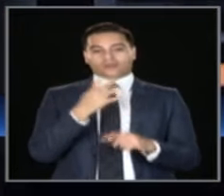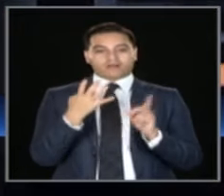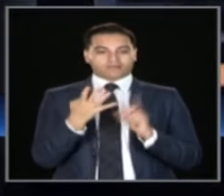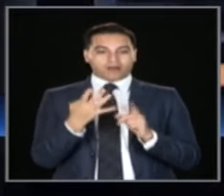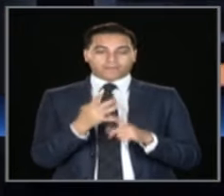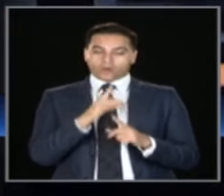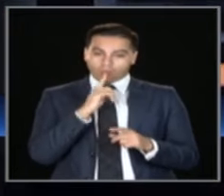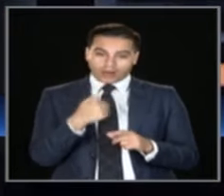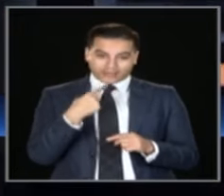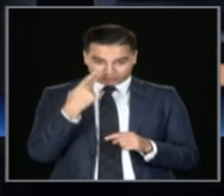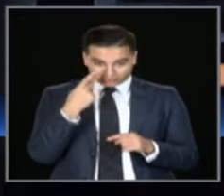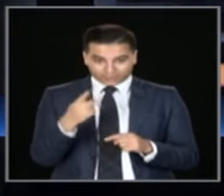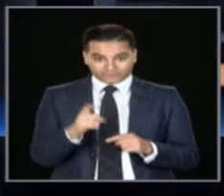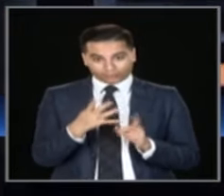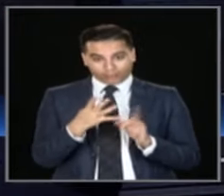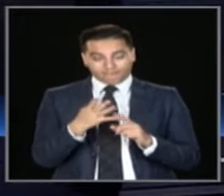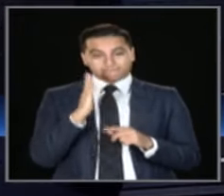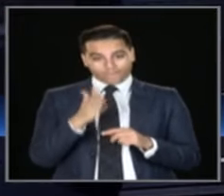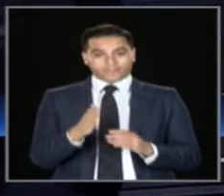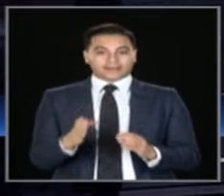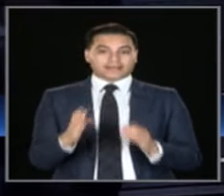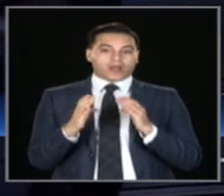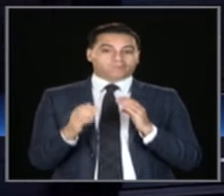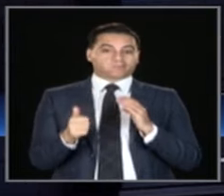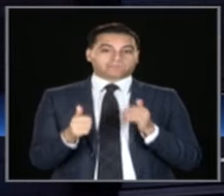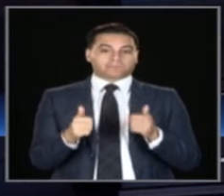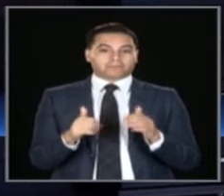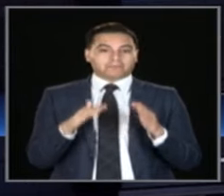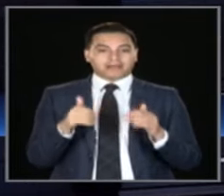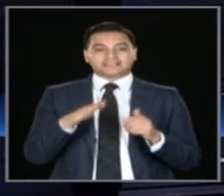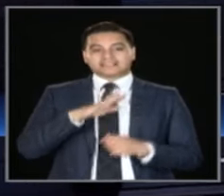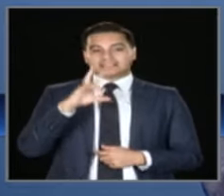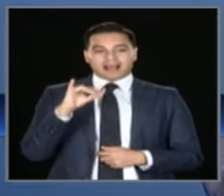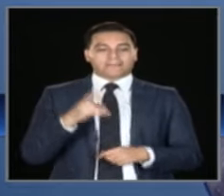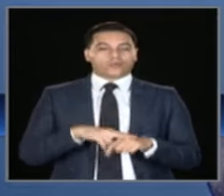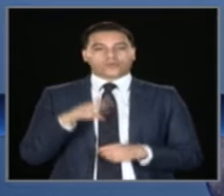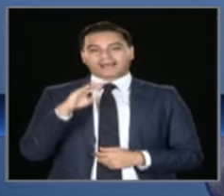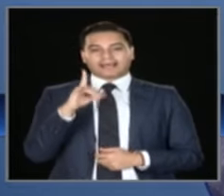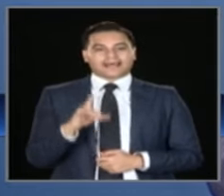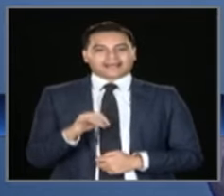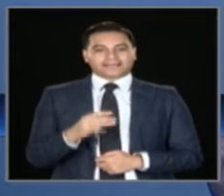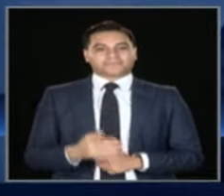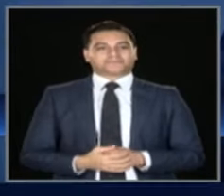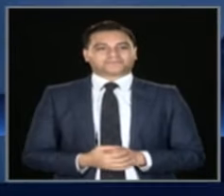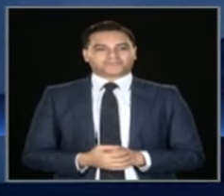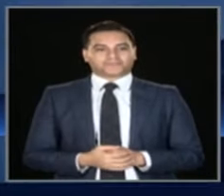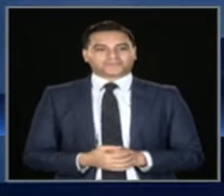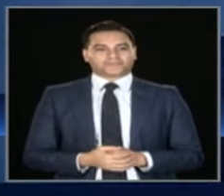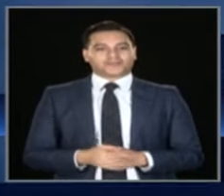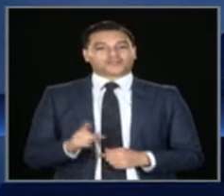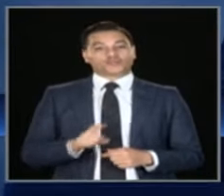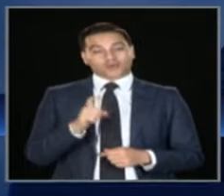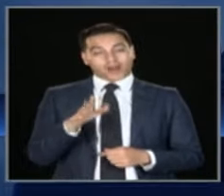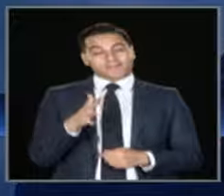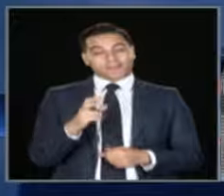ولكن أنا في رأيي إن الرابع ممكن يتجاوب. إسلام وكريم، كريم وإسلام، سؤال ممكن